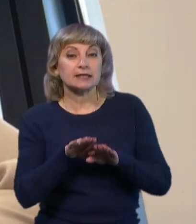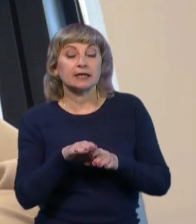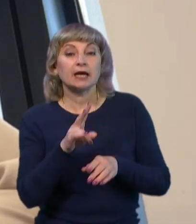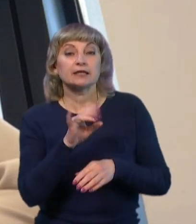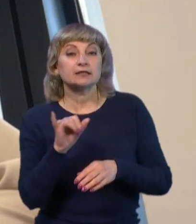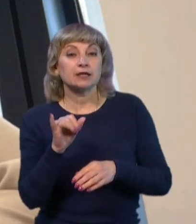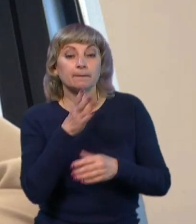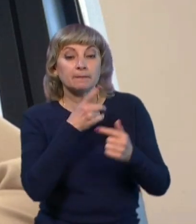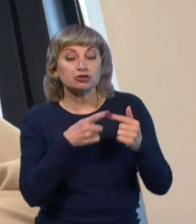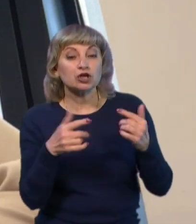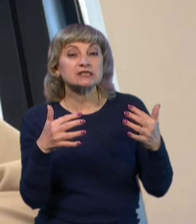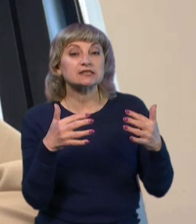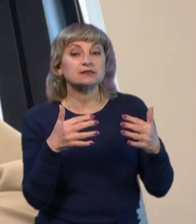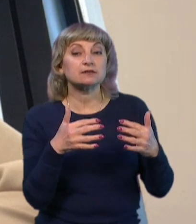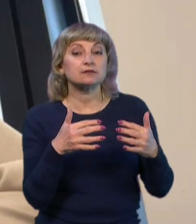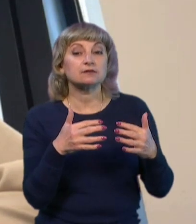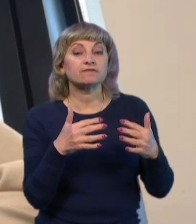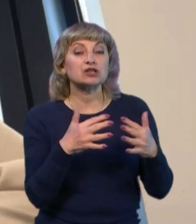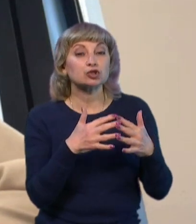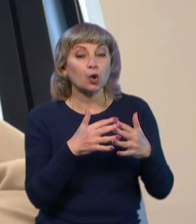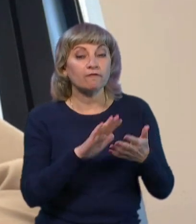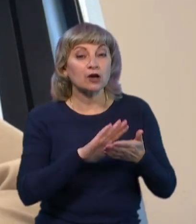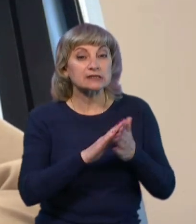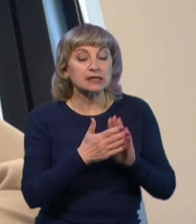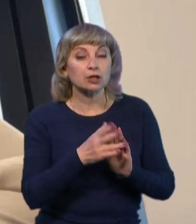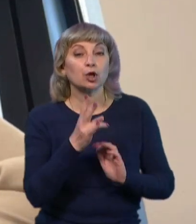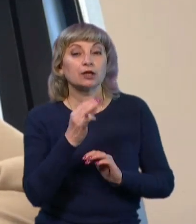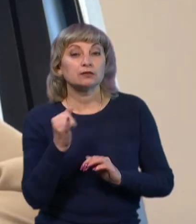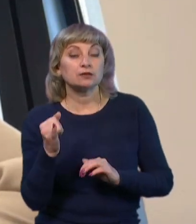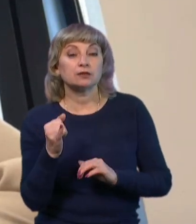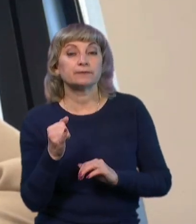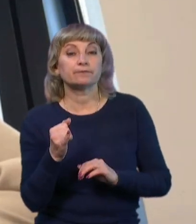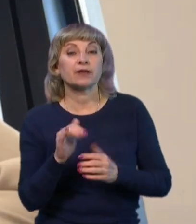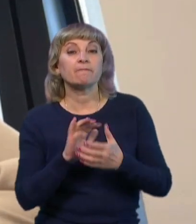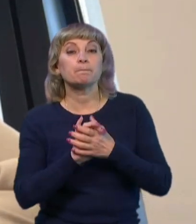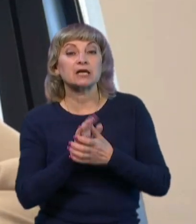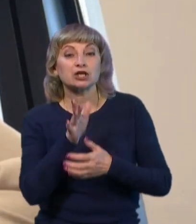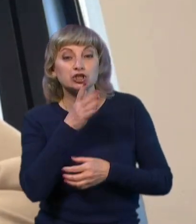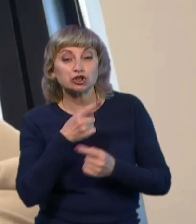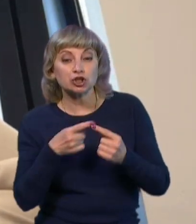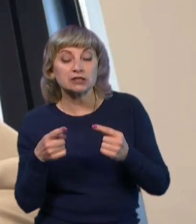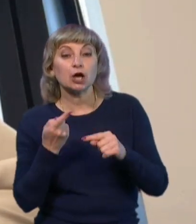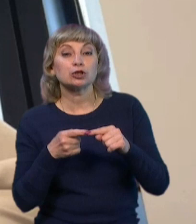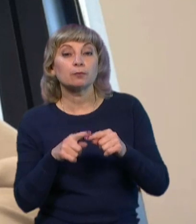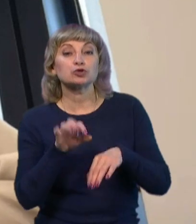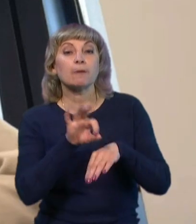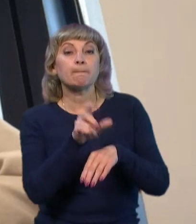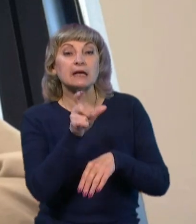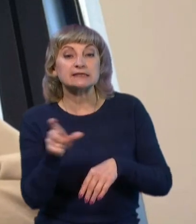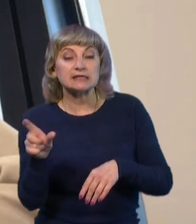під час військового стану, ні в мирний час, тому що